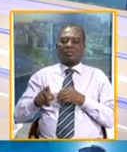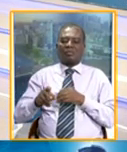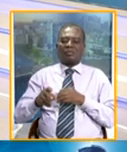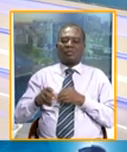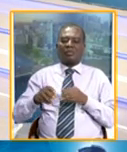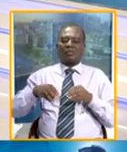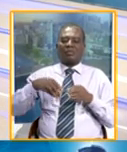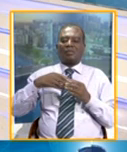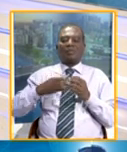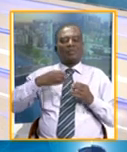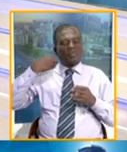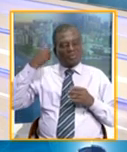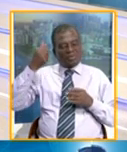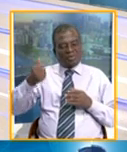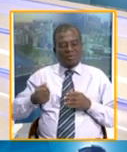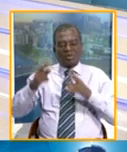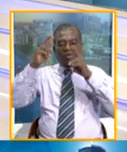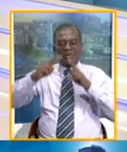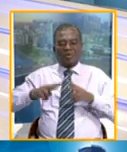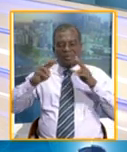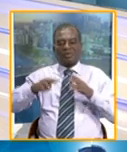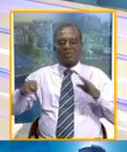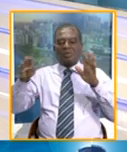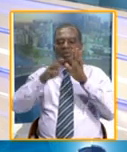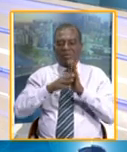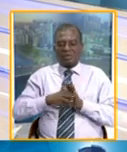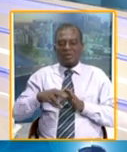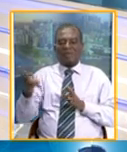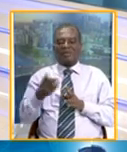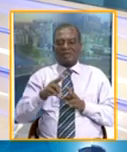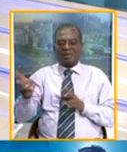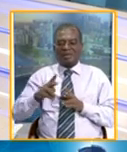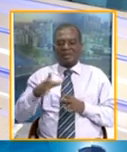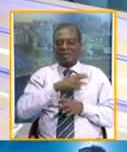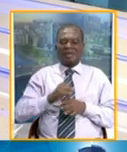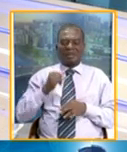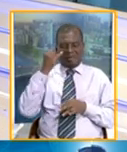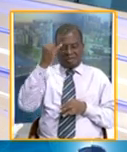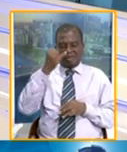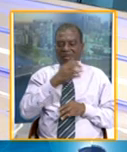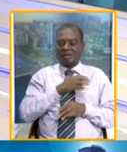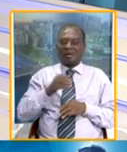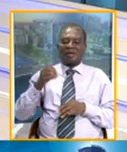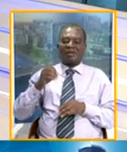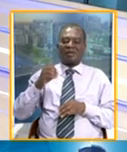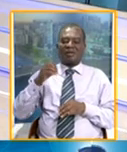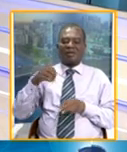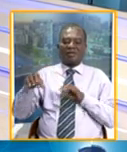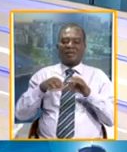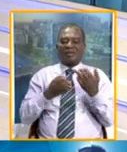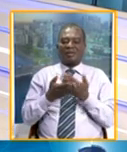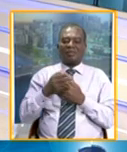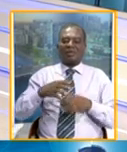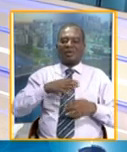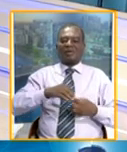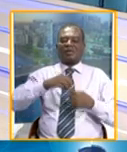ville moderne, verte et intelligente. Pour marquer cet objectif, des recommandations ont été faites par des